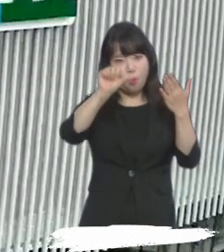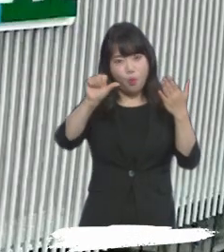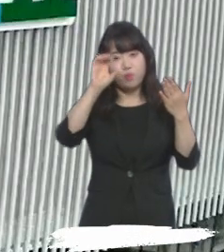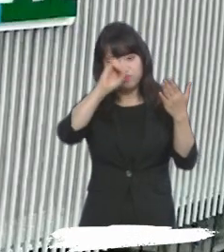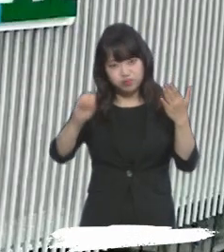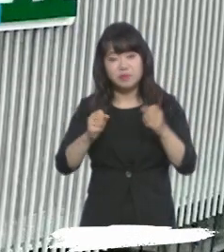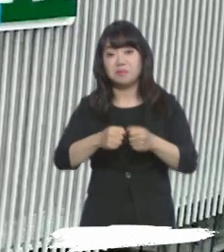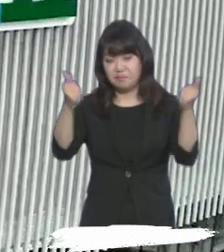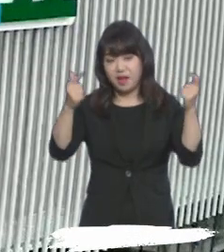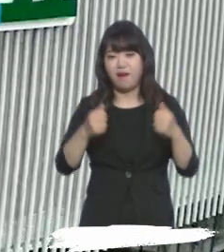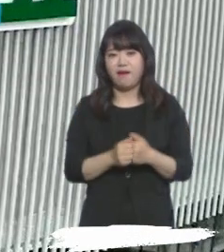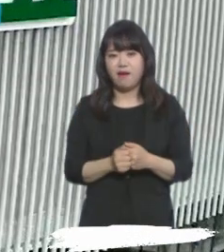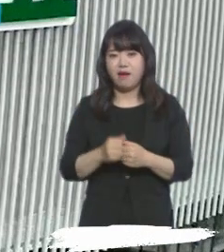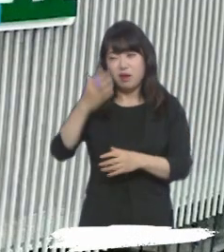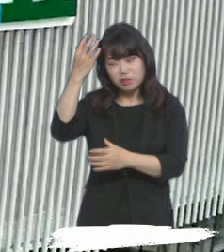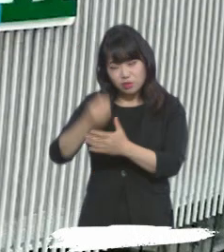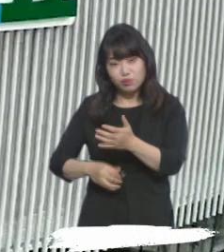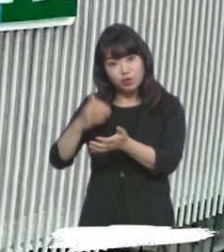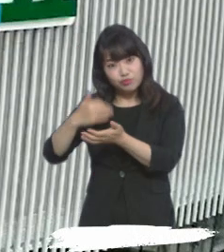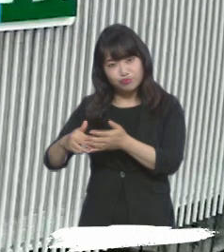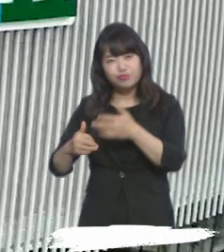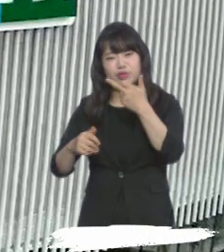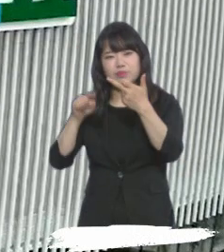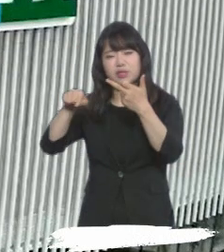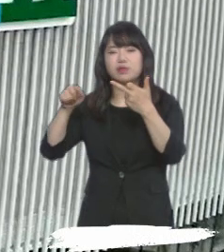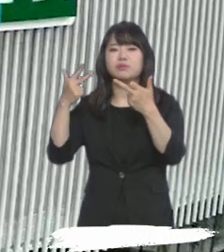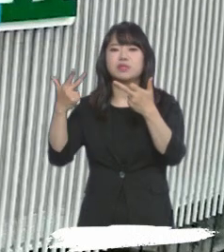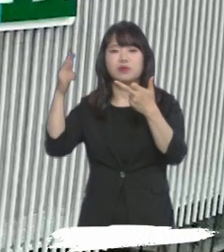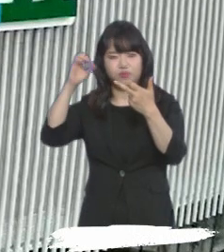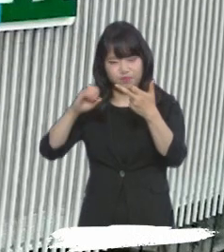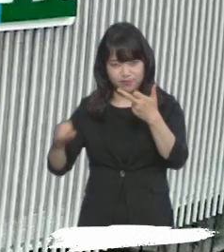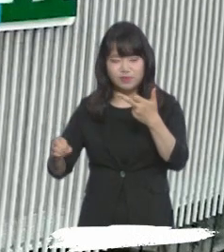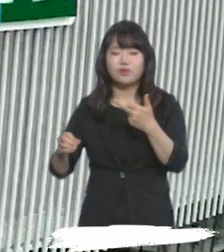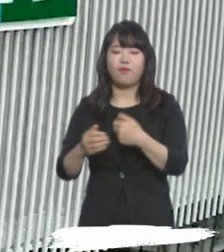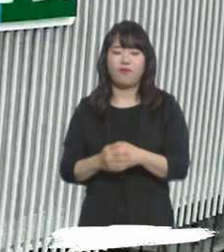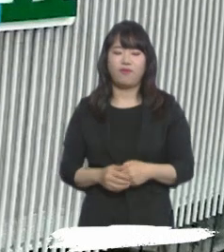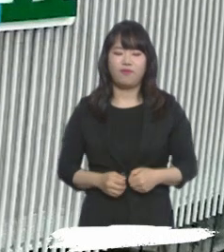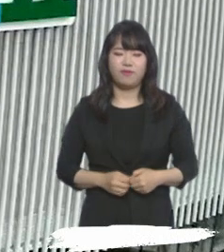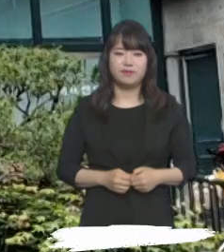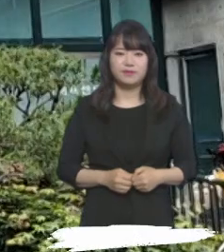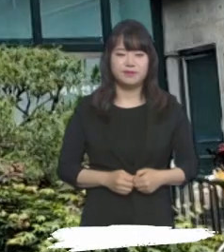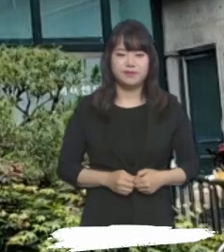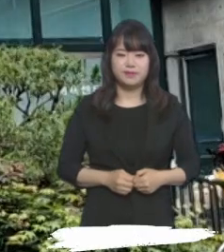39.5%가 증가했고 전체 인구의 17.7%에 해당합니다.